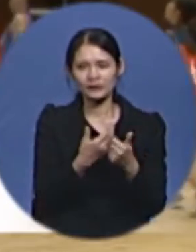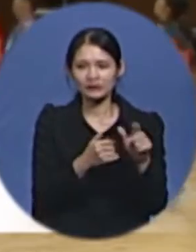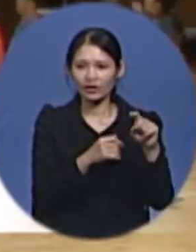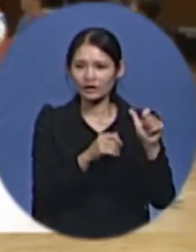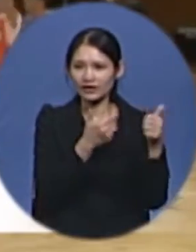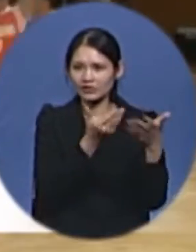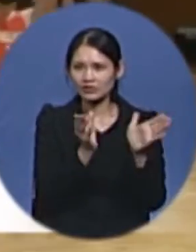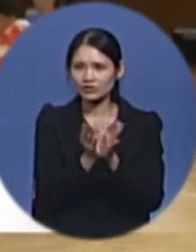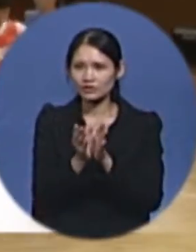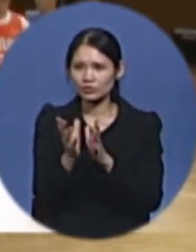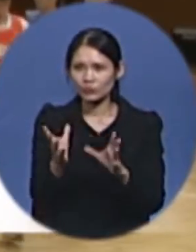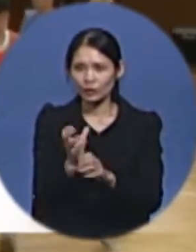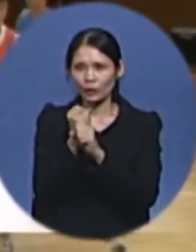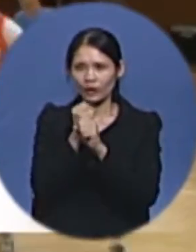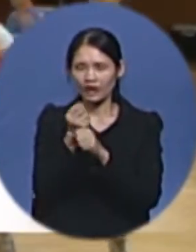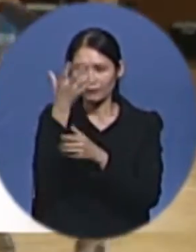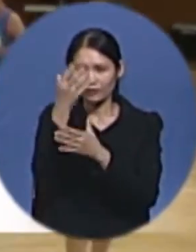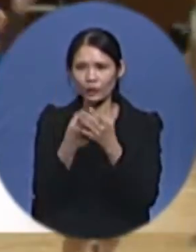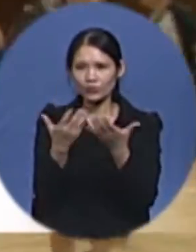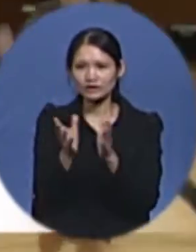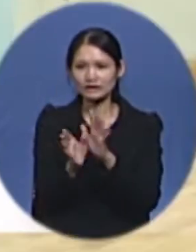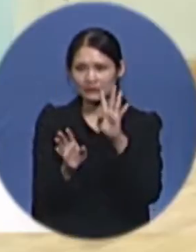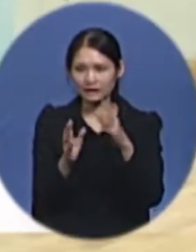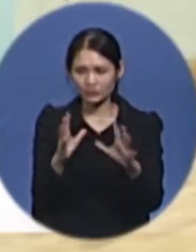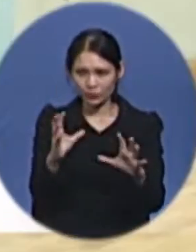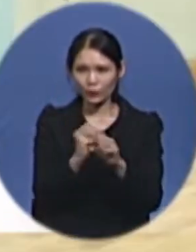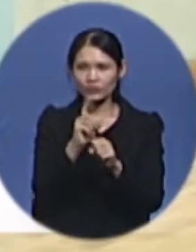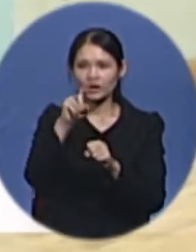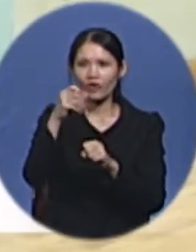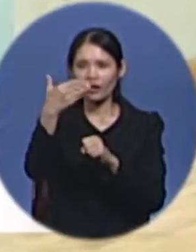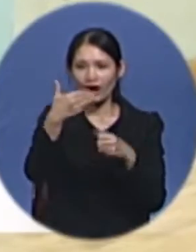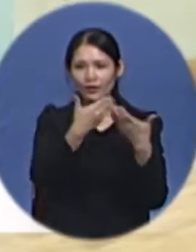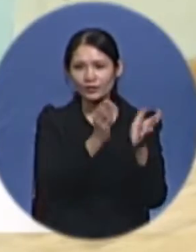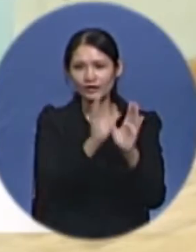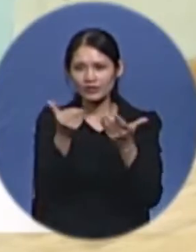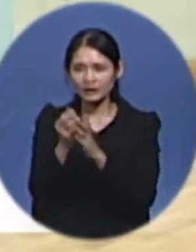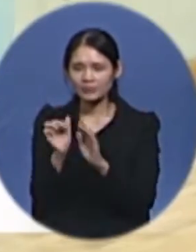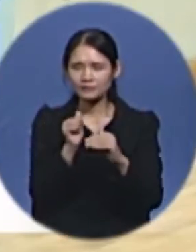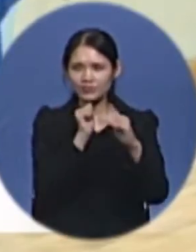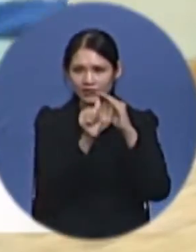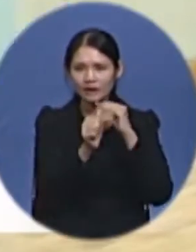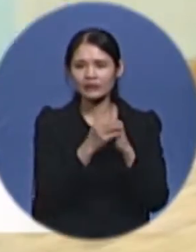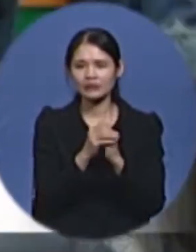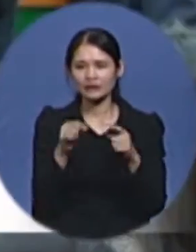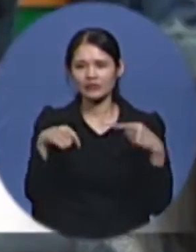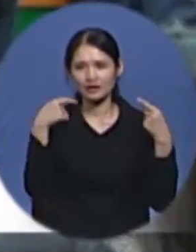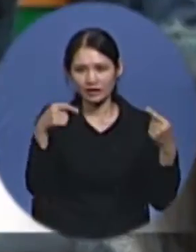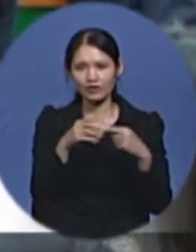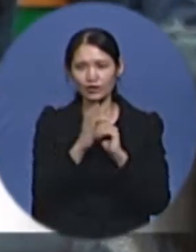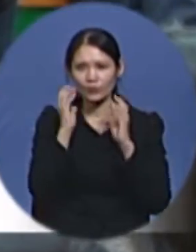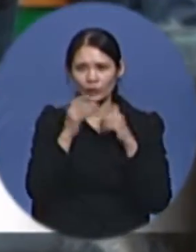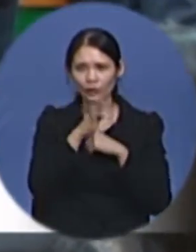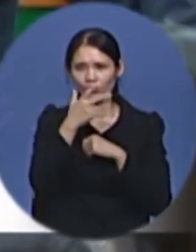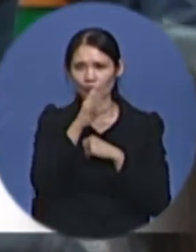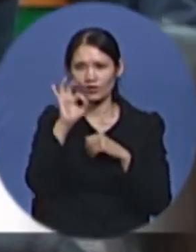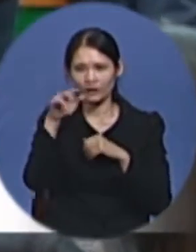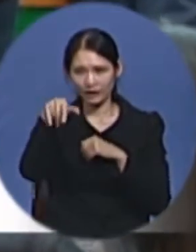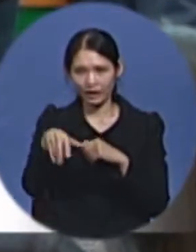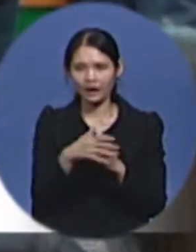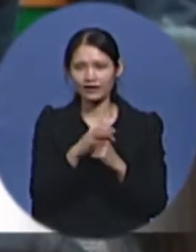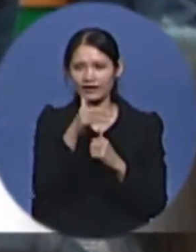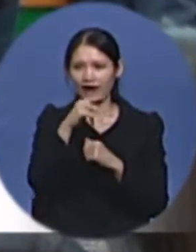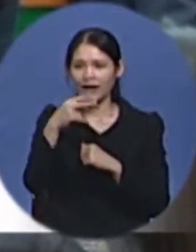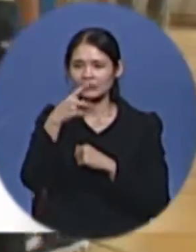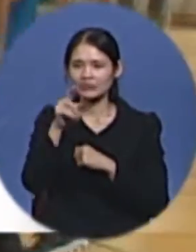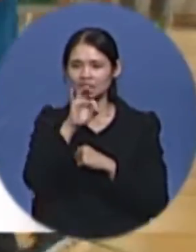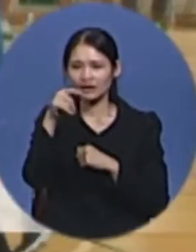15팀, 통합농구팀 4팀 등총 19팀이 출전한 대회에서는 고양시 재활스포츠센터 고양